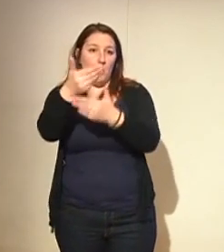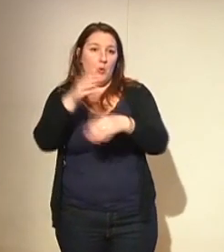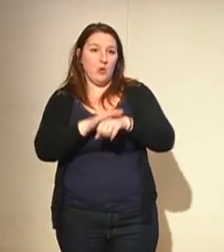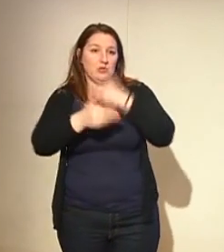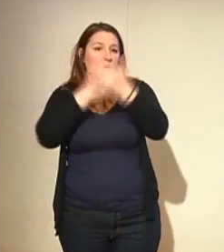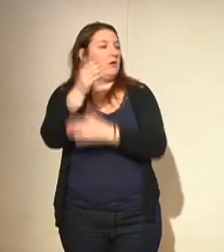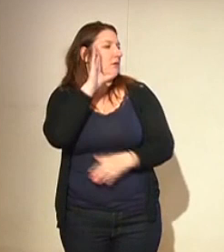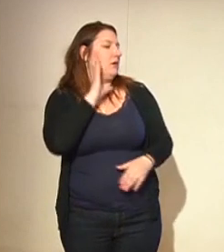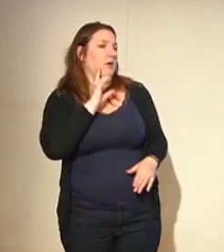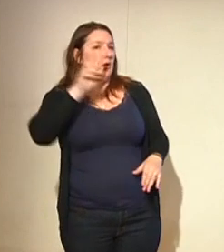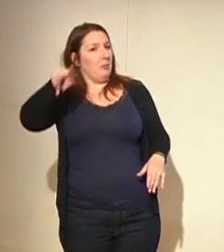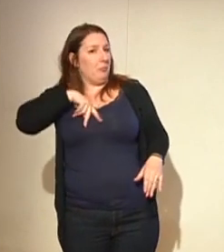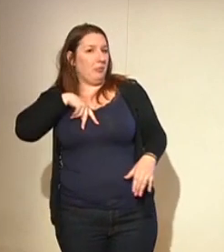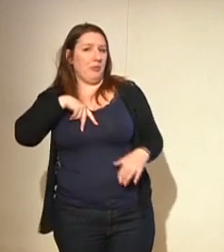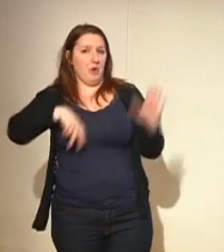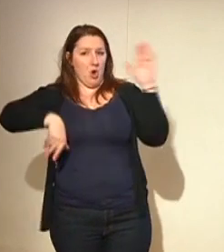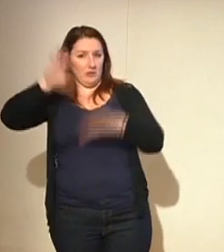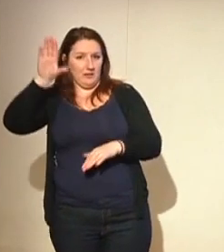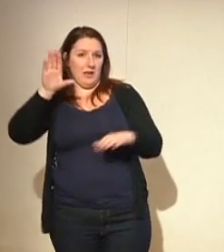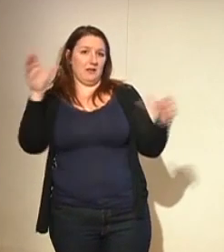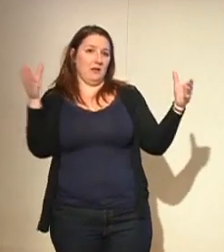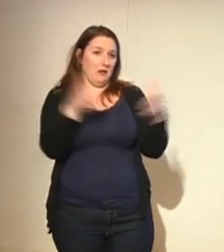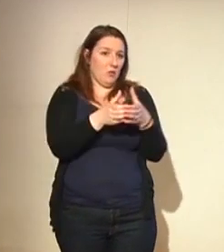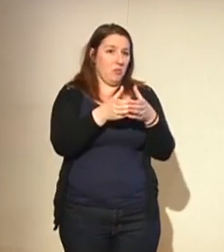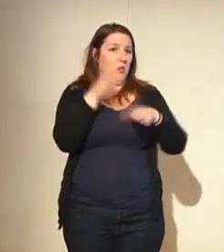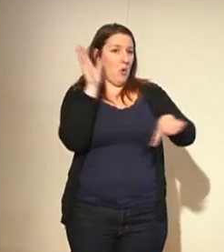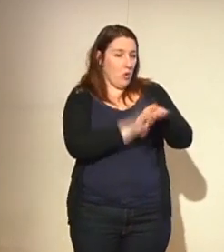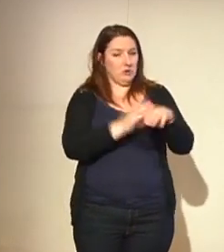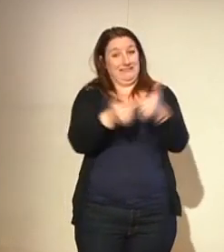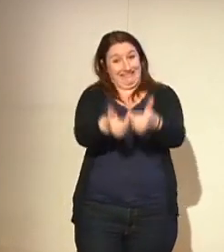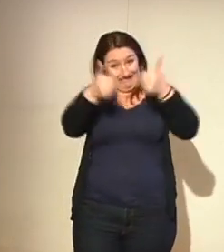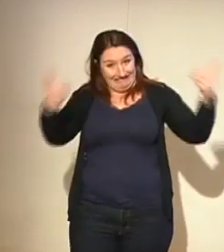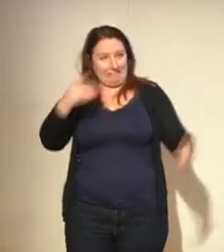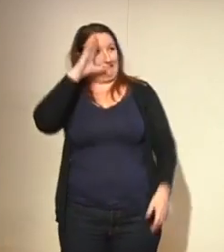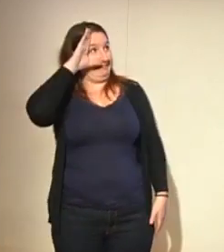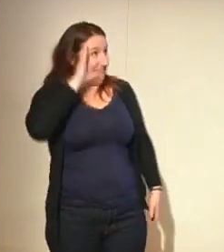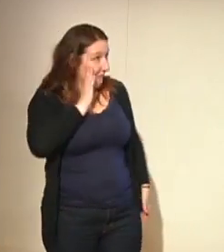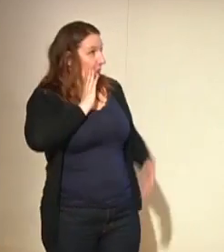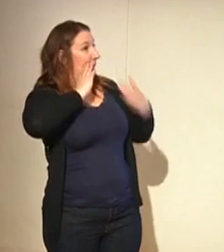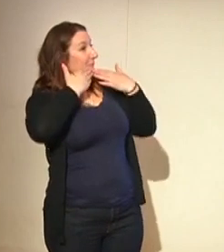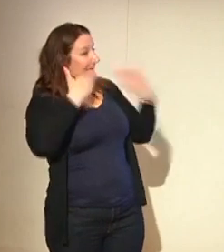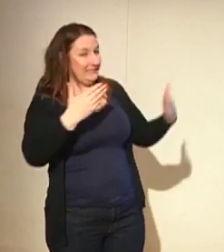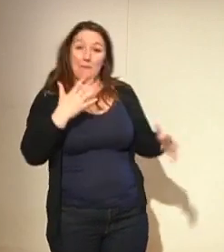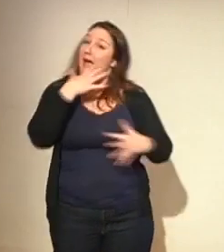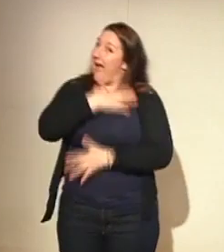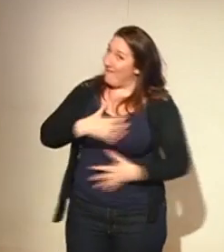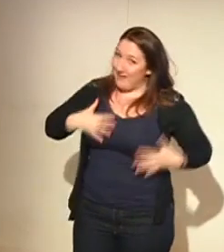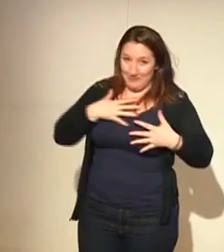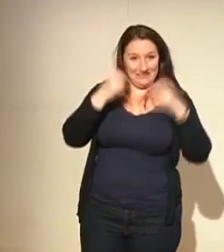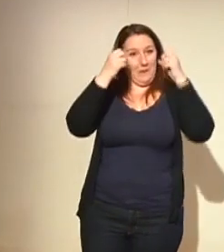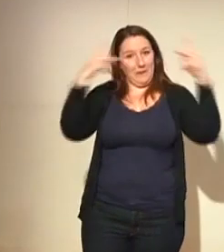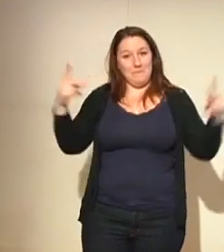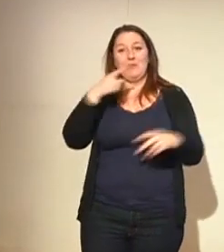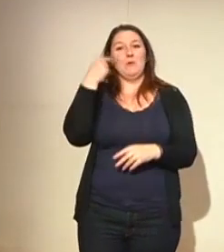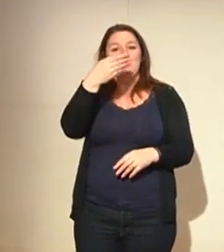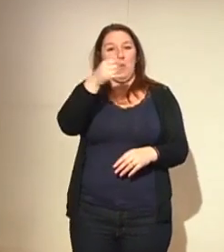notre candidate de tous les des candidats gauche nous en serions reconnaissant et c'est avec plaisir allons-y donc pour Monsieur